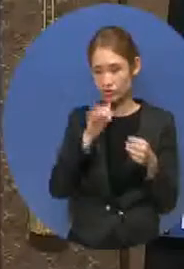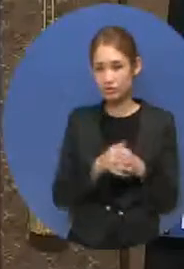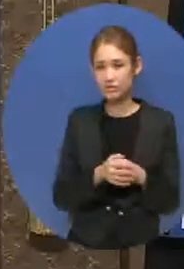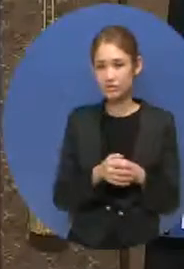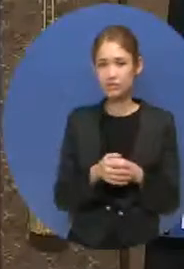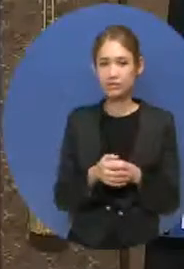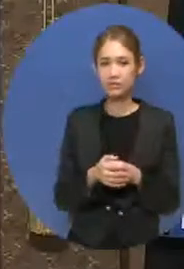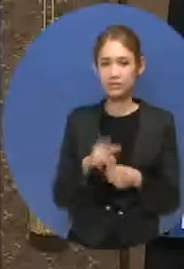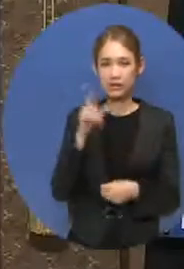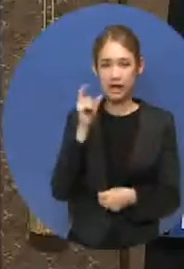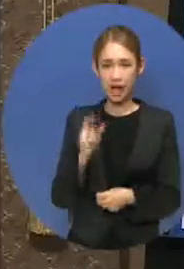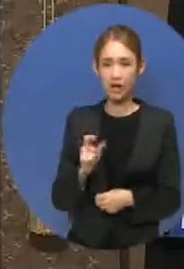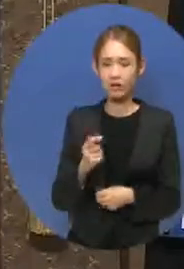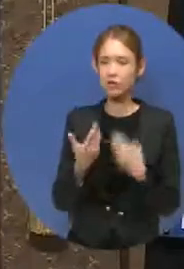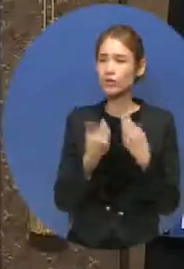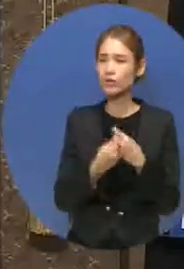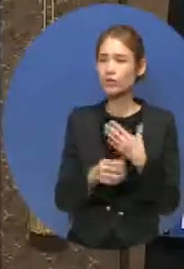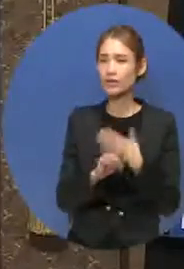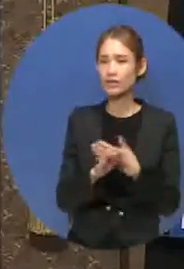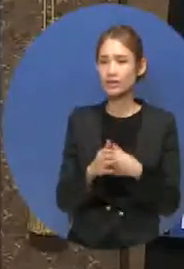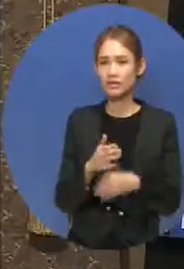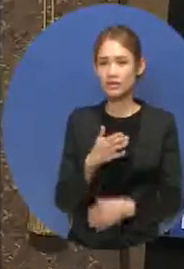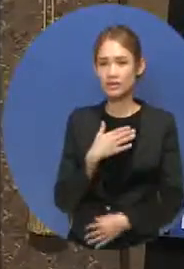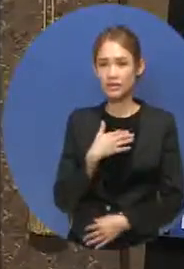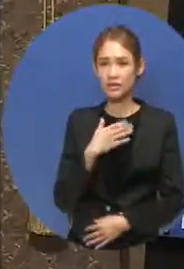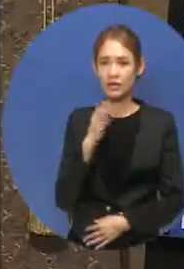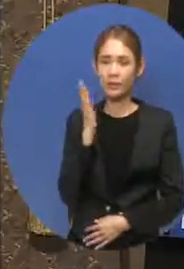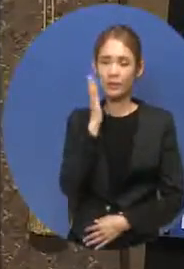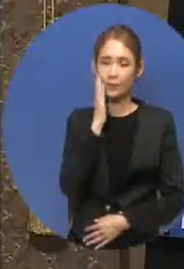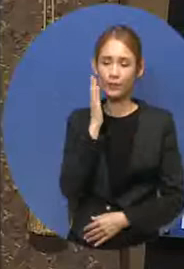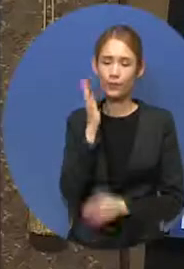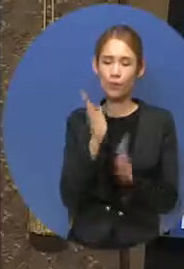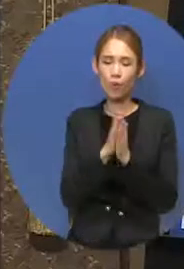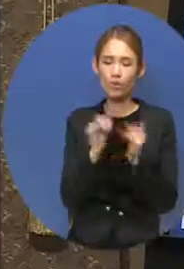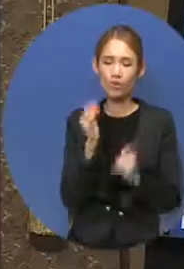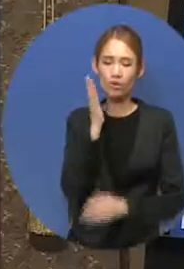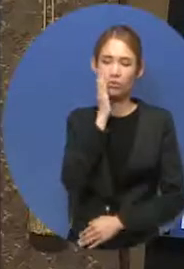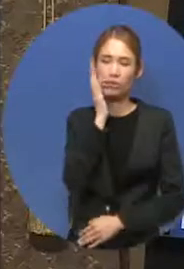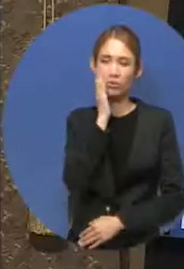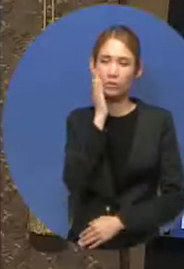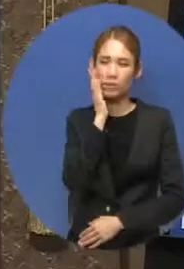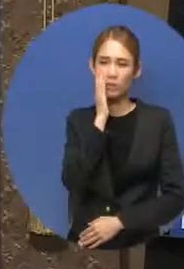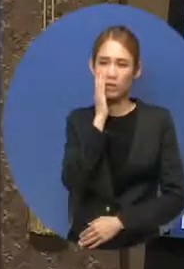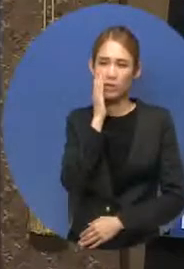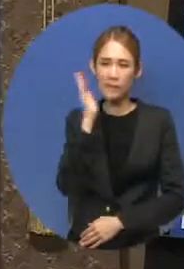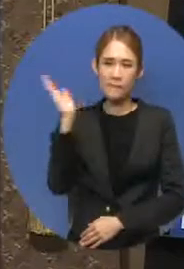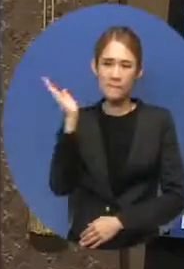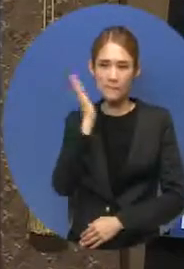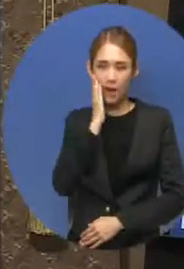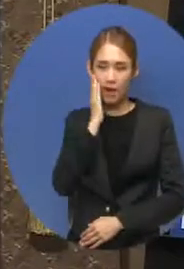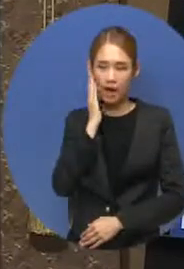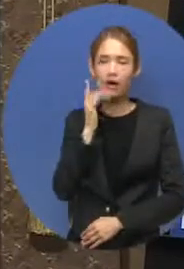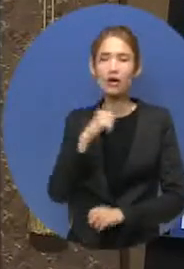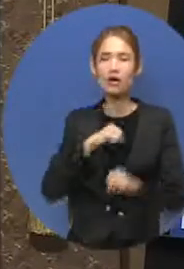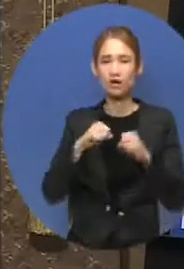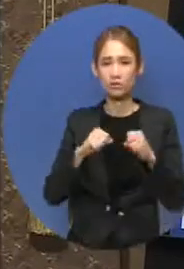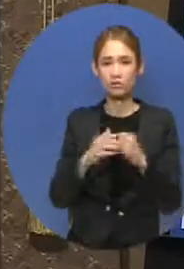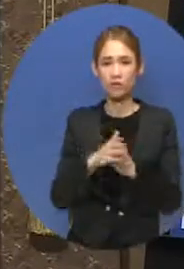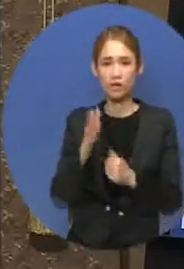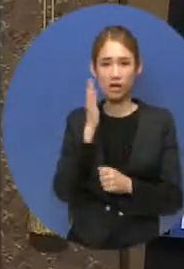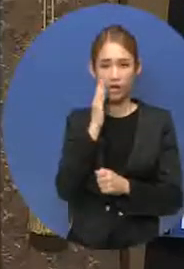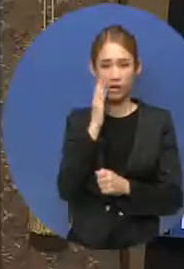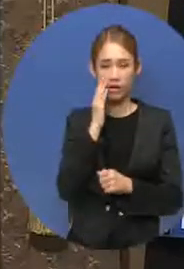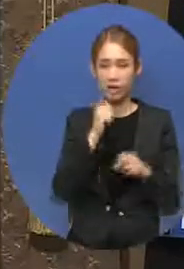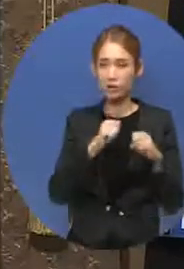하면 예를 들면 본인의 뺨을 계속 때리는 행동을 하는데 가볍게 때리는 거는 귀엽잖아요. 그런데 그